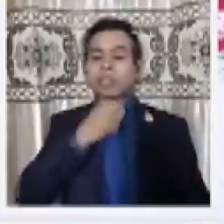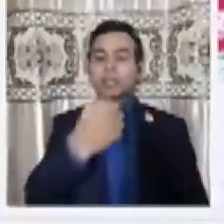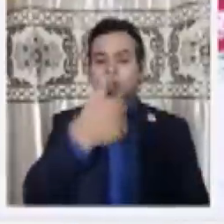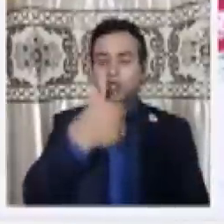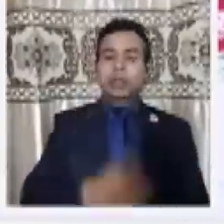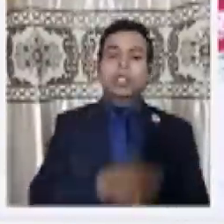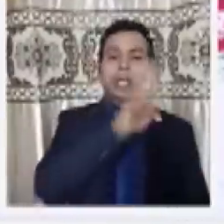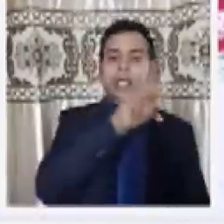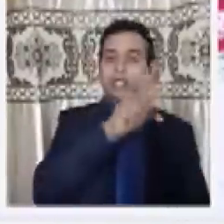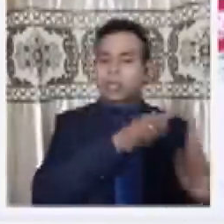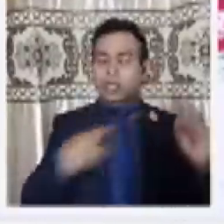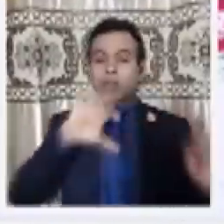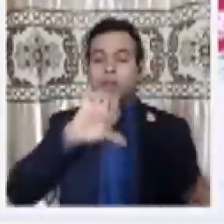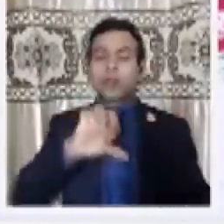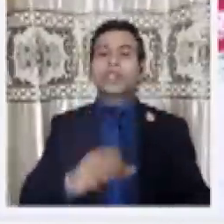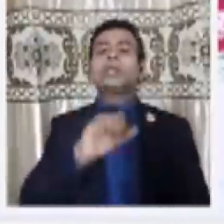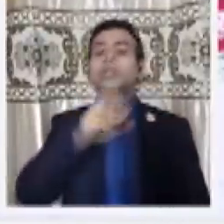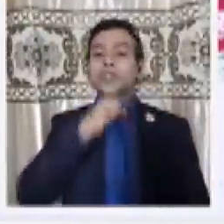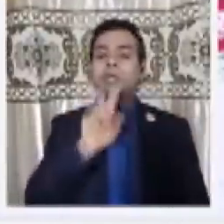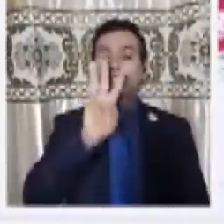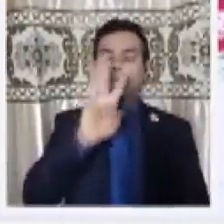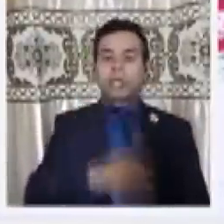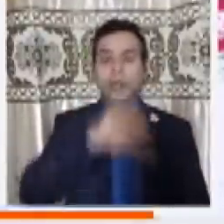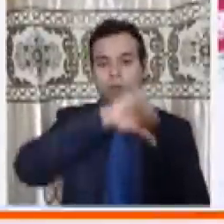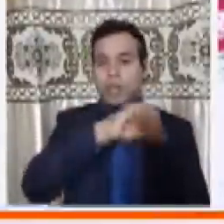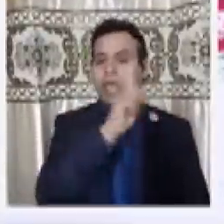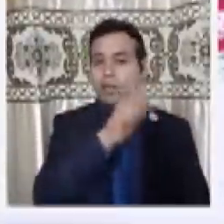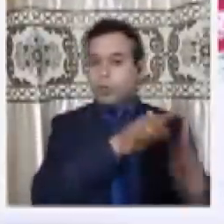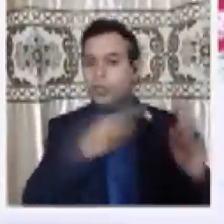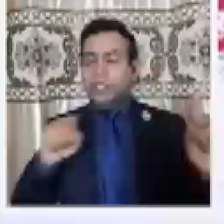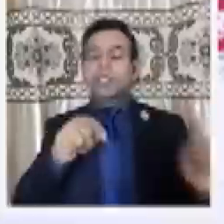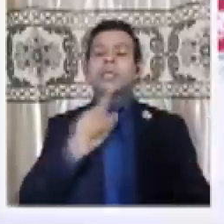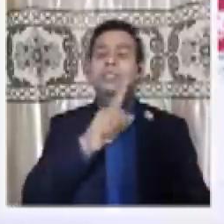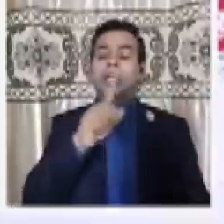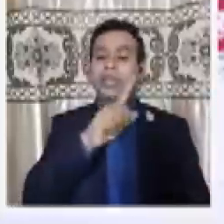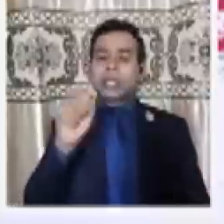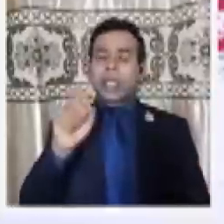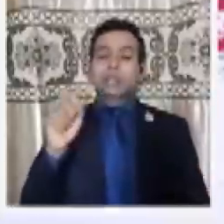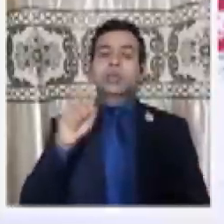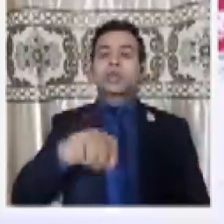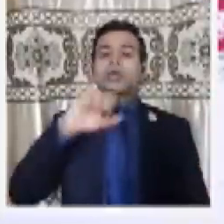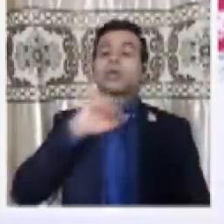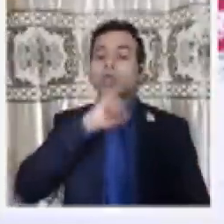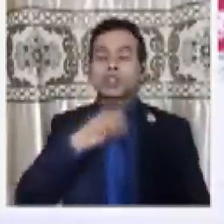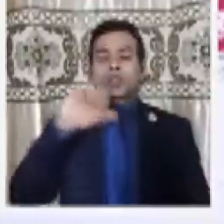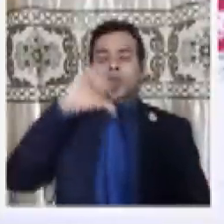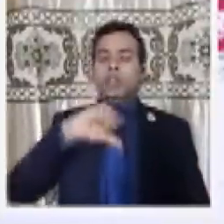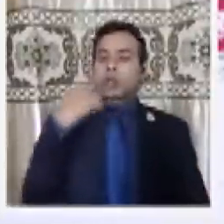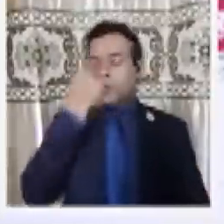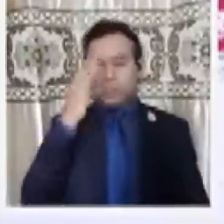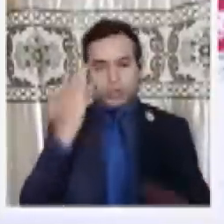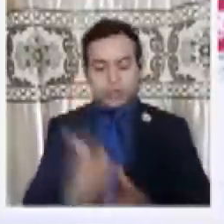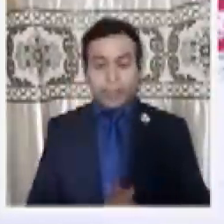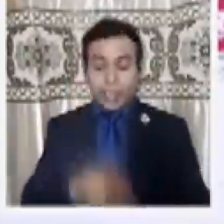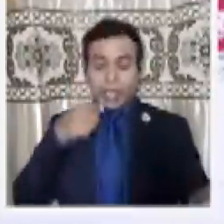61 থেকে 70 16 জন, 71 থেকে 80 6 জন, 81 থেকে 90 3 জন এবং 91 থেকে 100